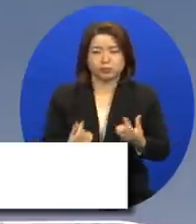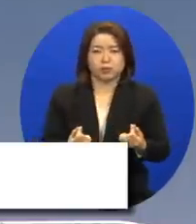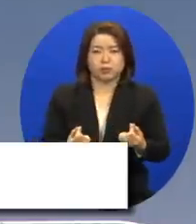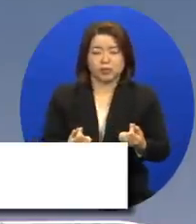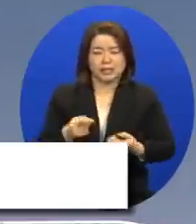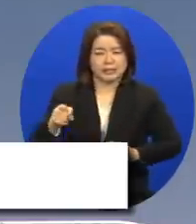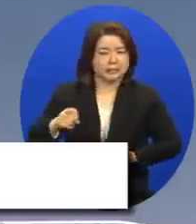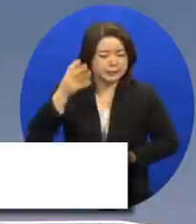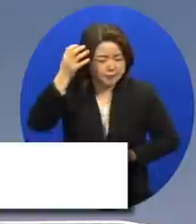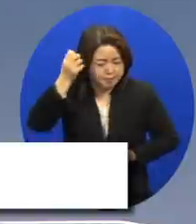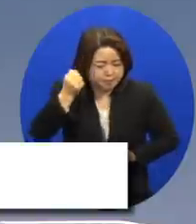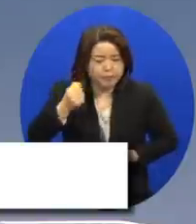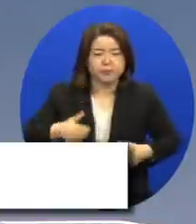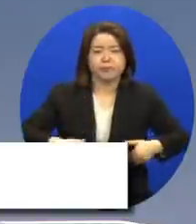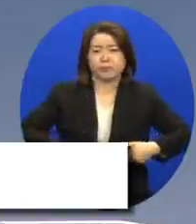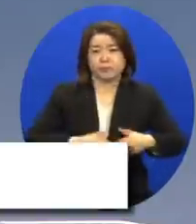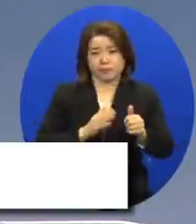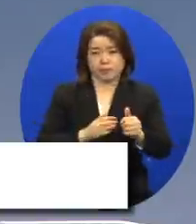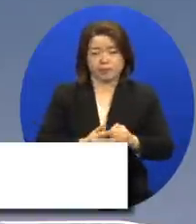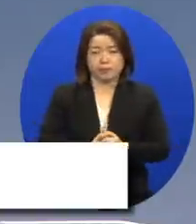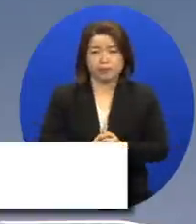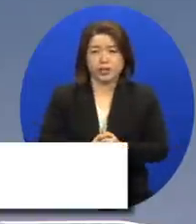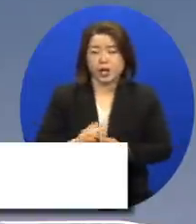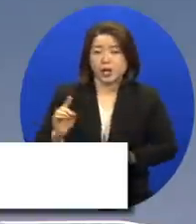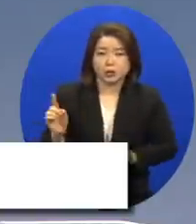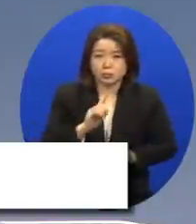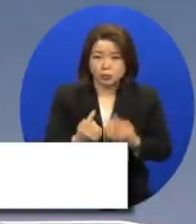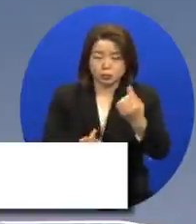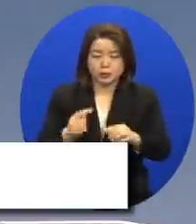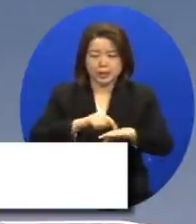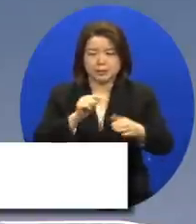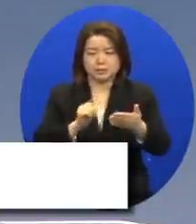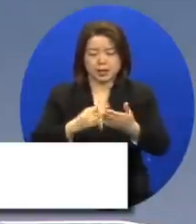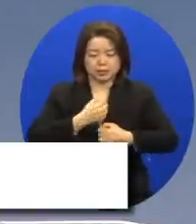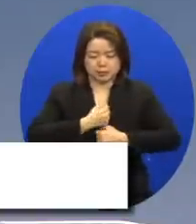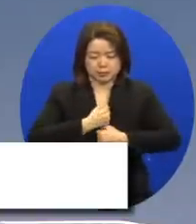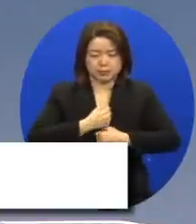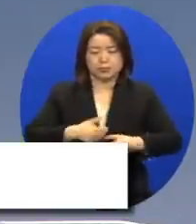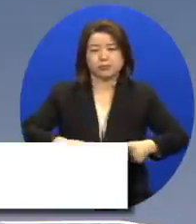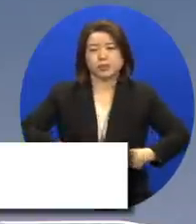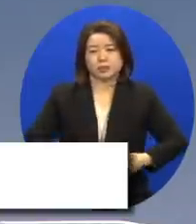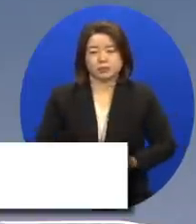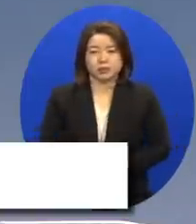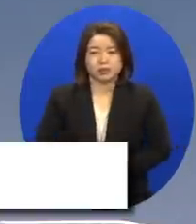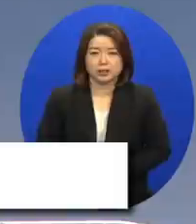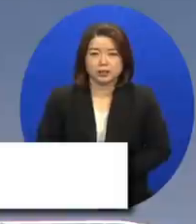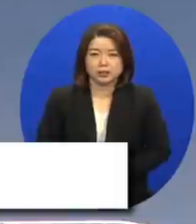알을 낳을까 무엇보다도 마음을 지켜야 한다는 거죠